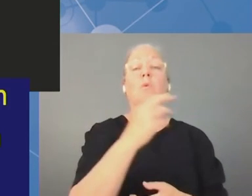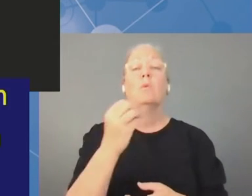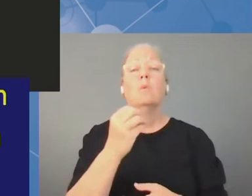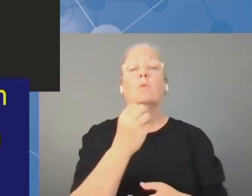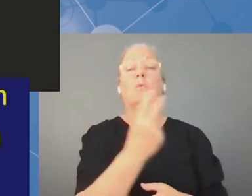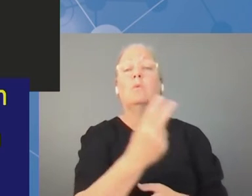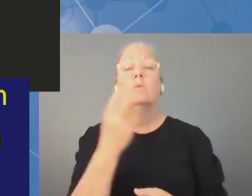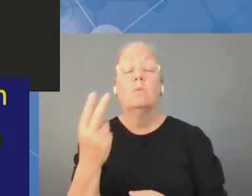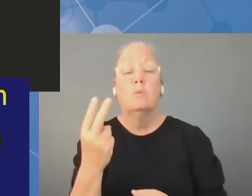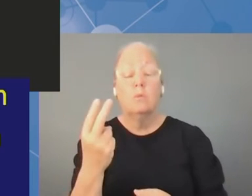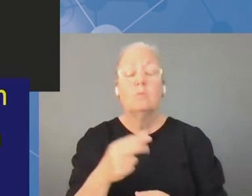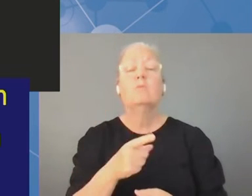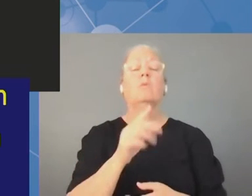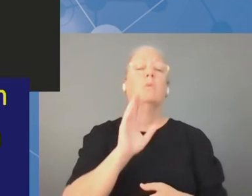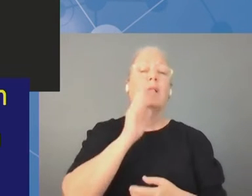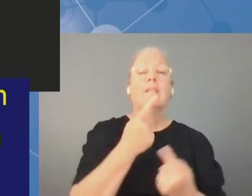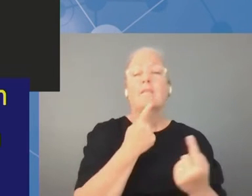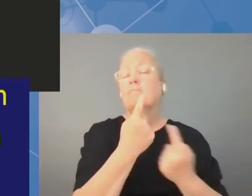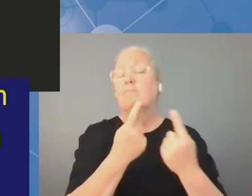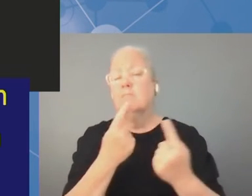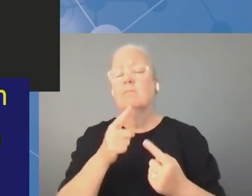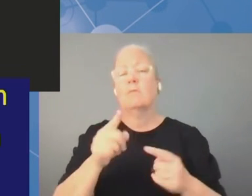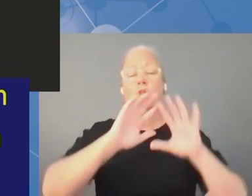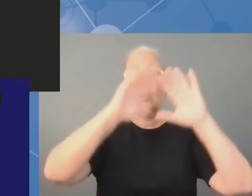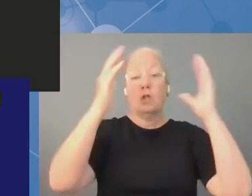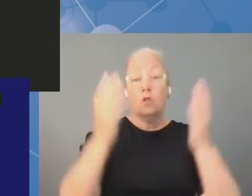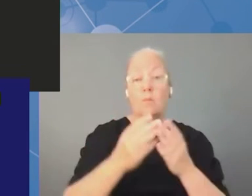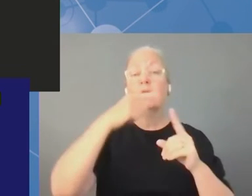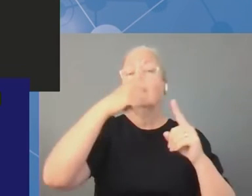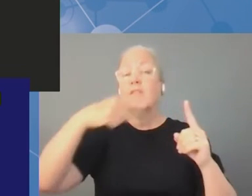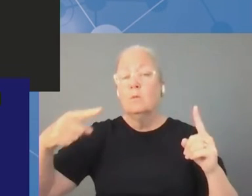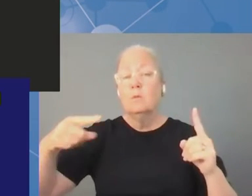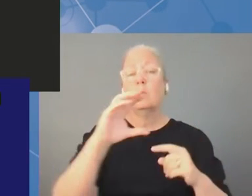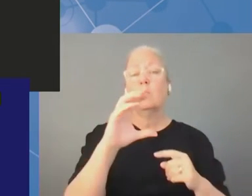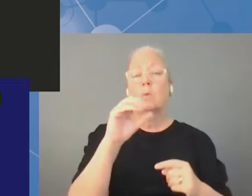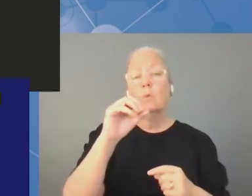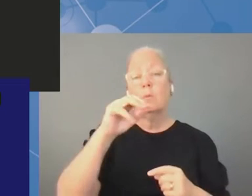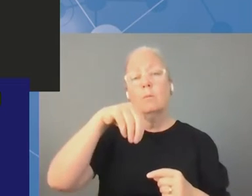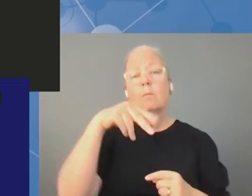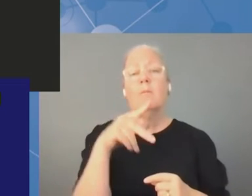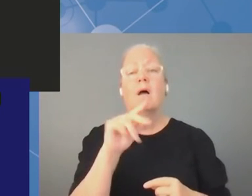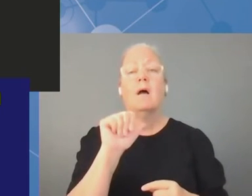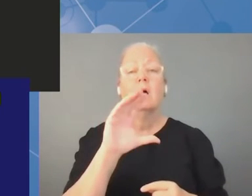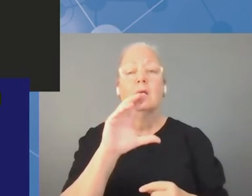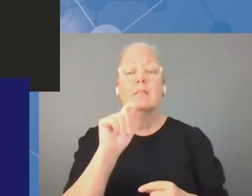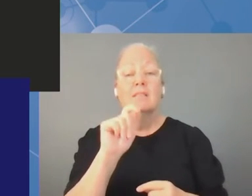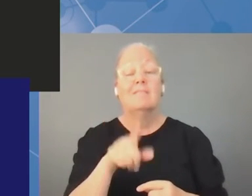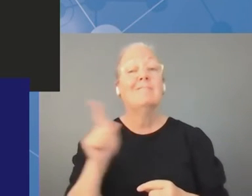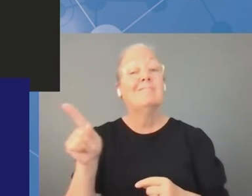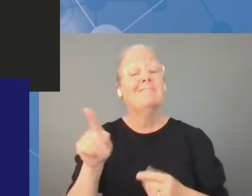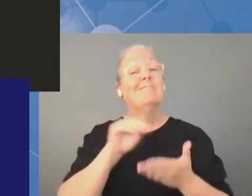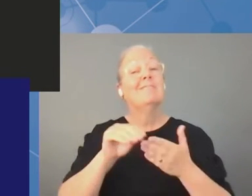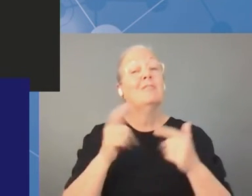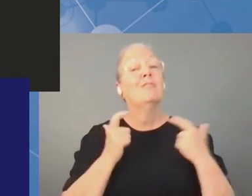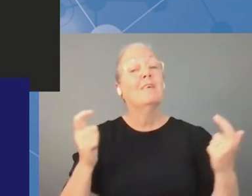будем сотрудничать с принимающими решения лицами. Хочу участвовать также в очередном цифровом саммите, когда мы